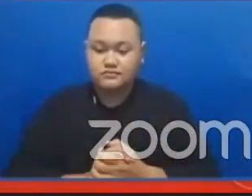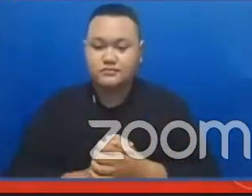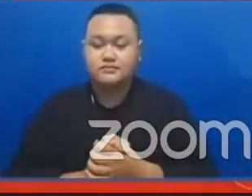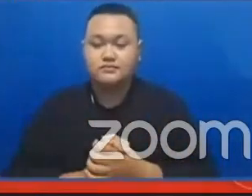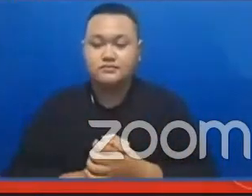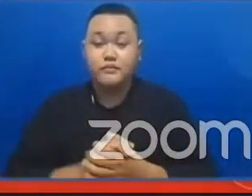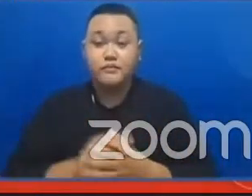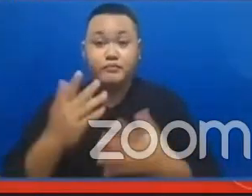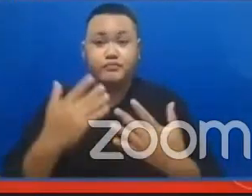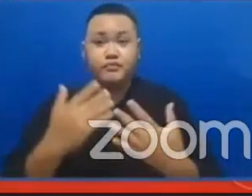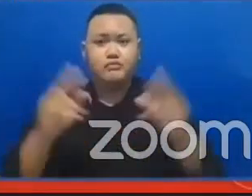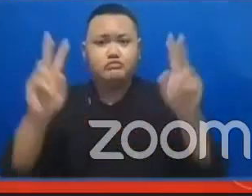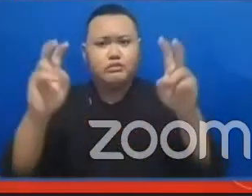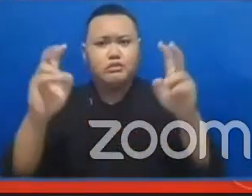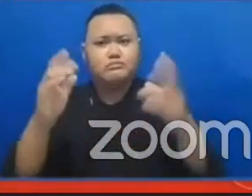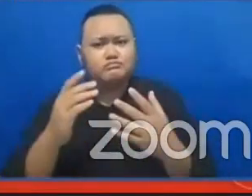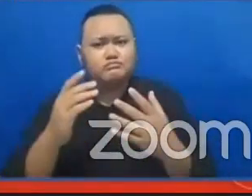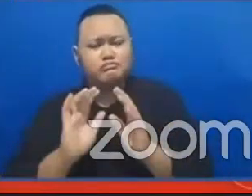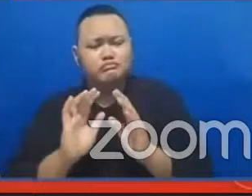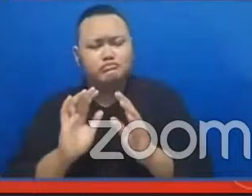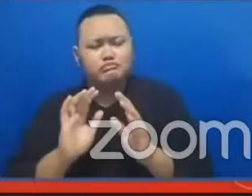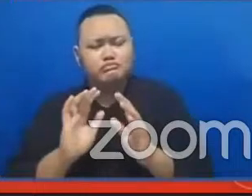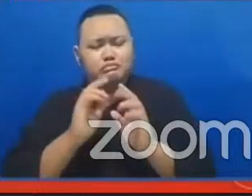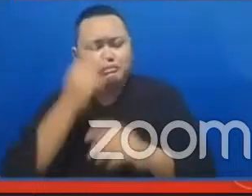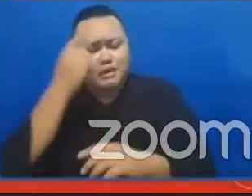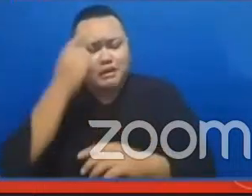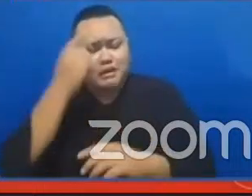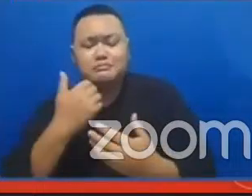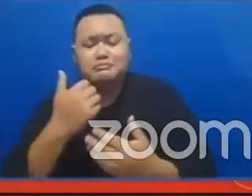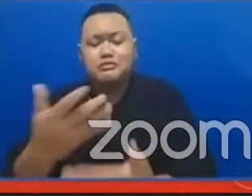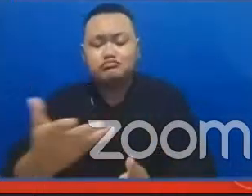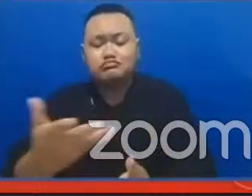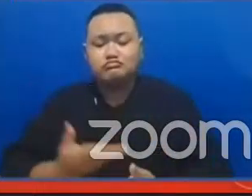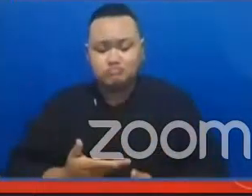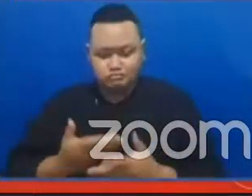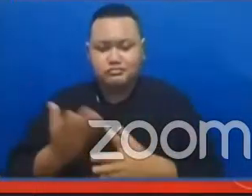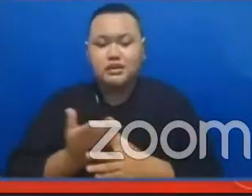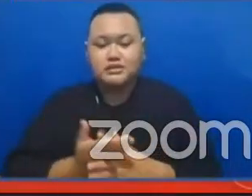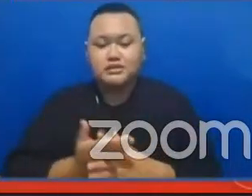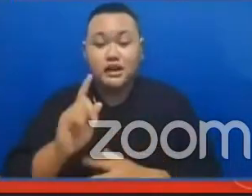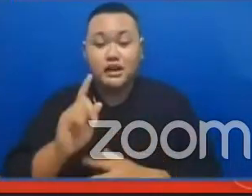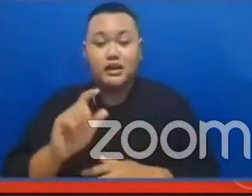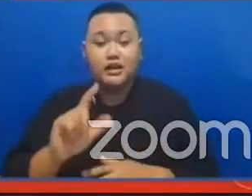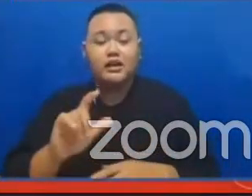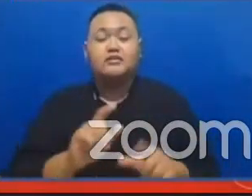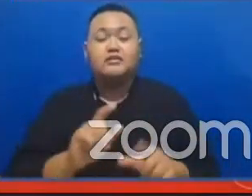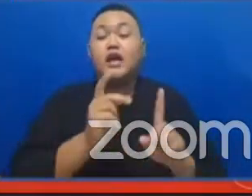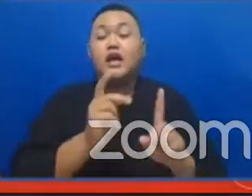berbagai topik bahan belajar yang dapat pula diakses melalui link